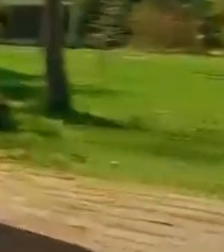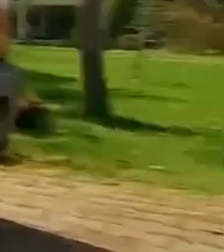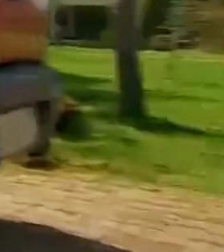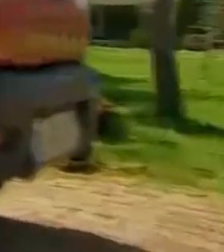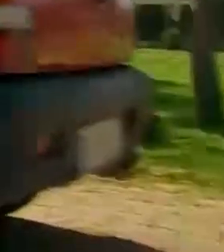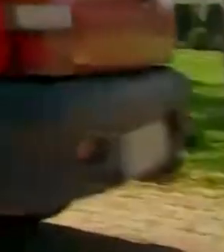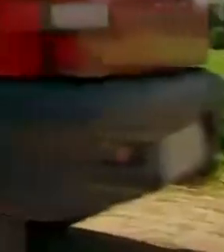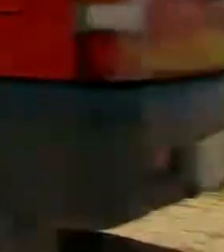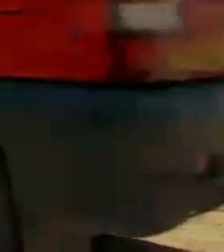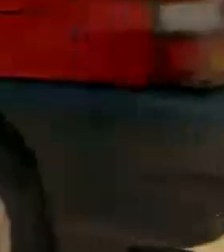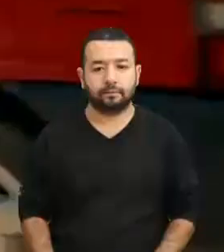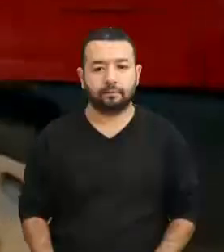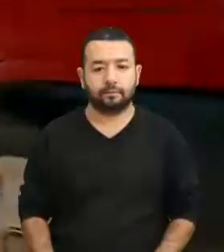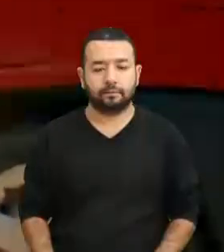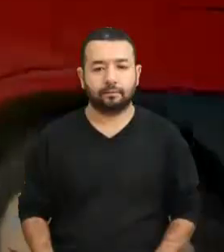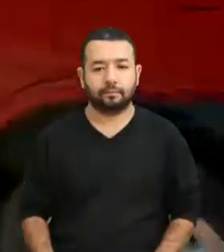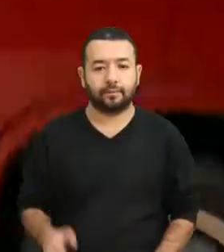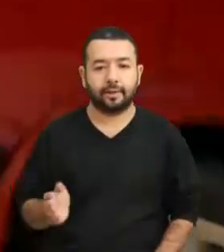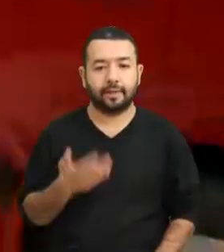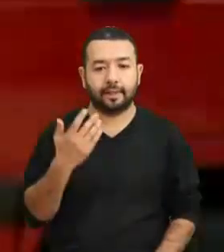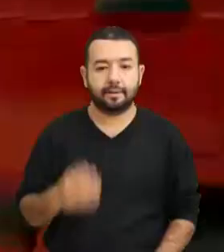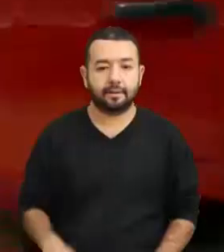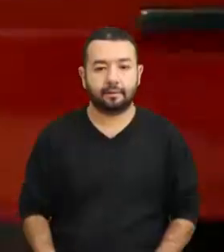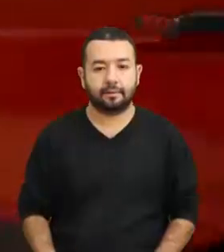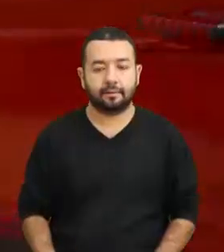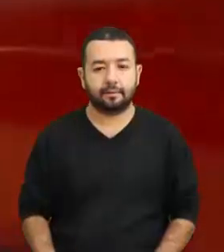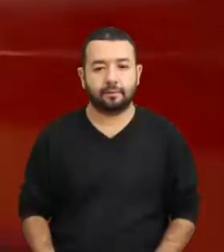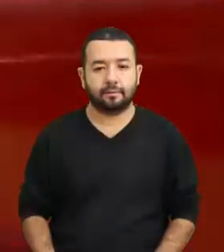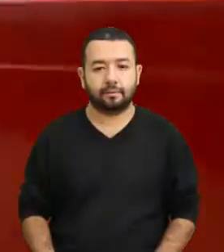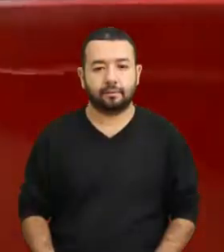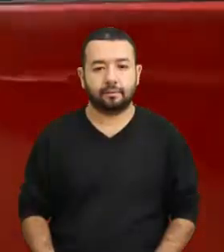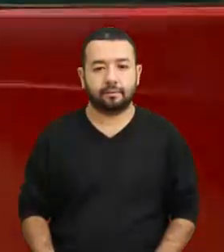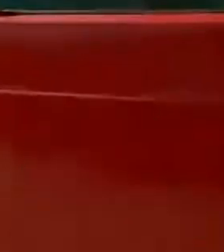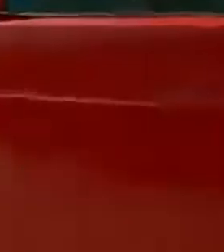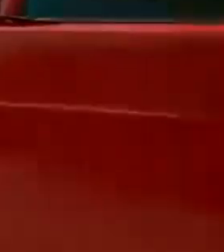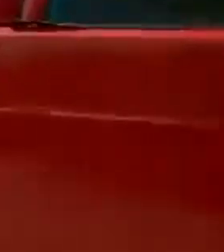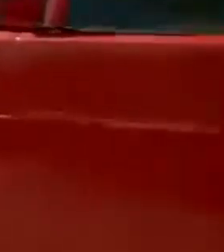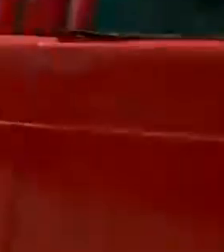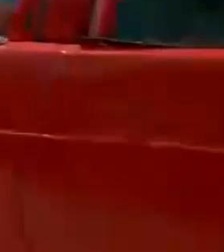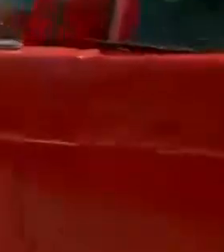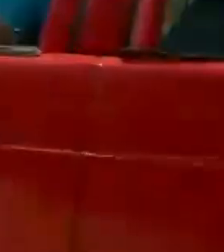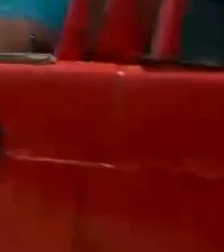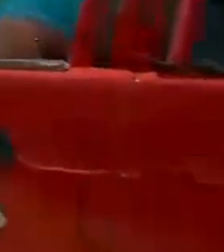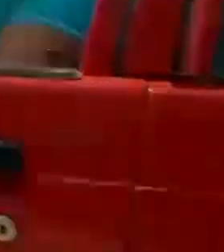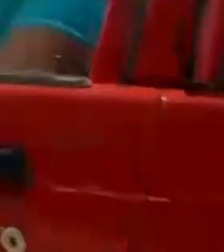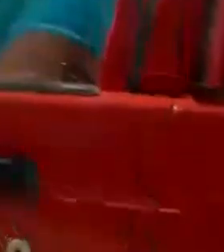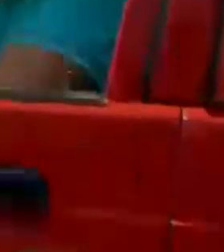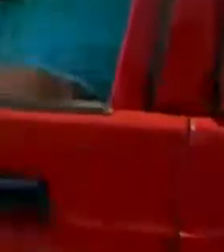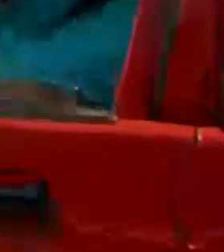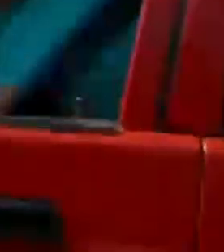çömeldi, bağcığını düğümlüyor. Neyse. Nurhan emniyet kemerini takmak istedi ama kemer sıkışmış, uzamıyor.